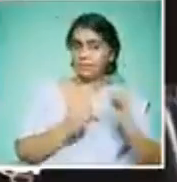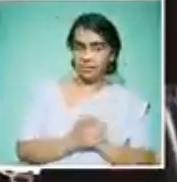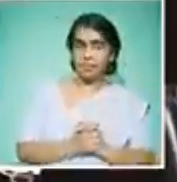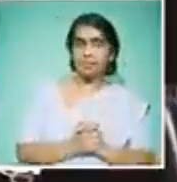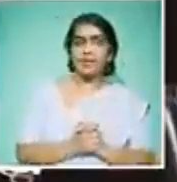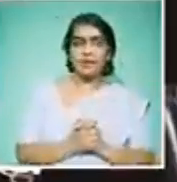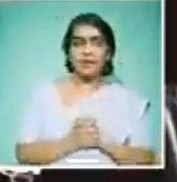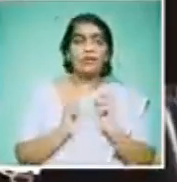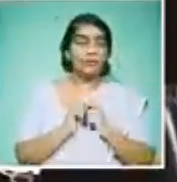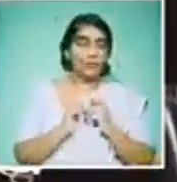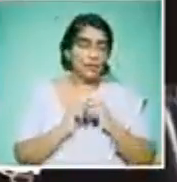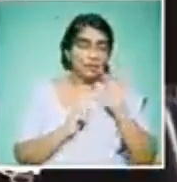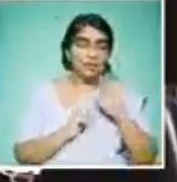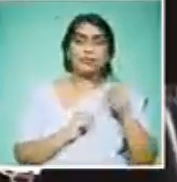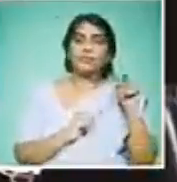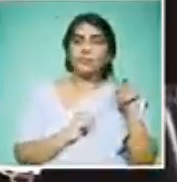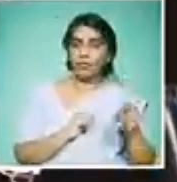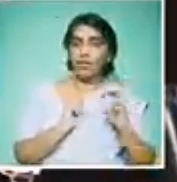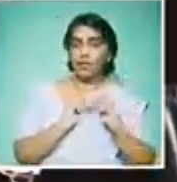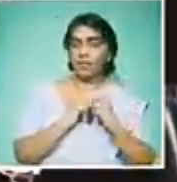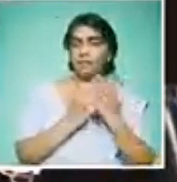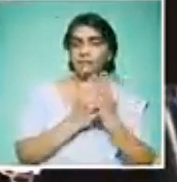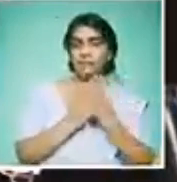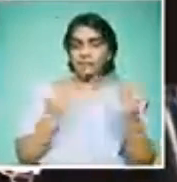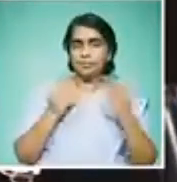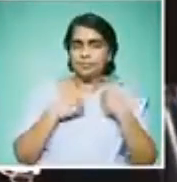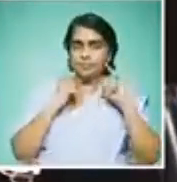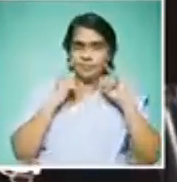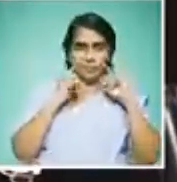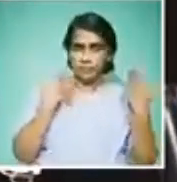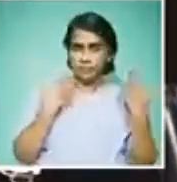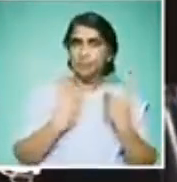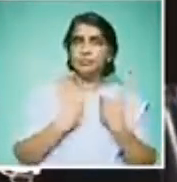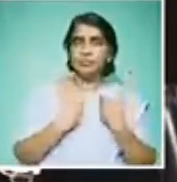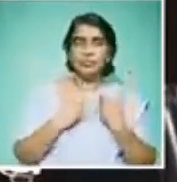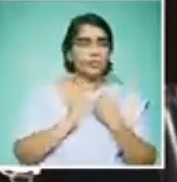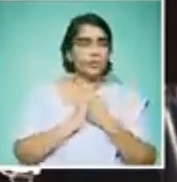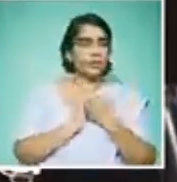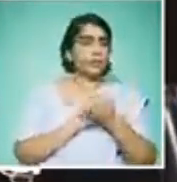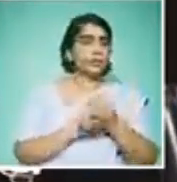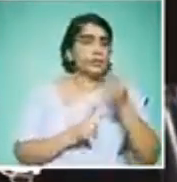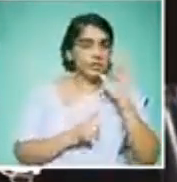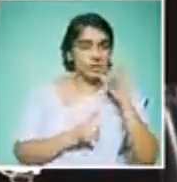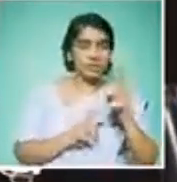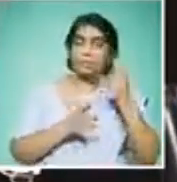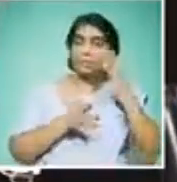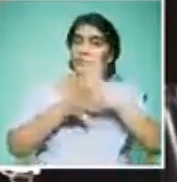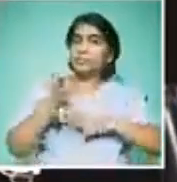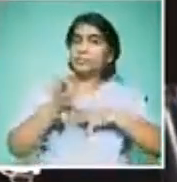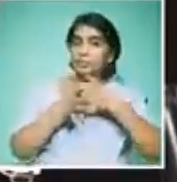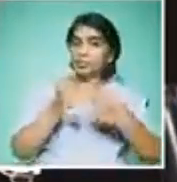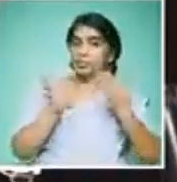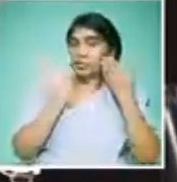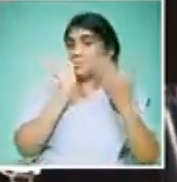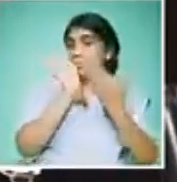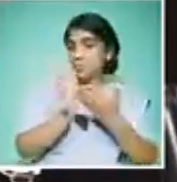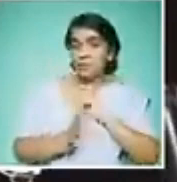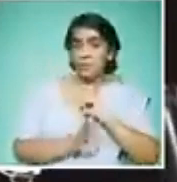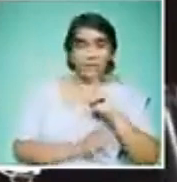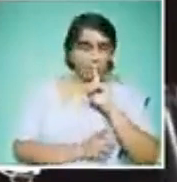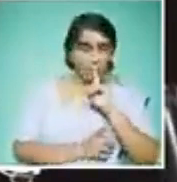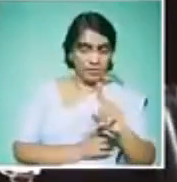ගිහිල්ලා ගැටලුවක් තියෙනවා. මම හිතන්නේ මේකට විසඳුමක් විතරද මන් දන්නේ නැහැ. අතිගරු ජනාධිපතිතුමා අයවැය ලේකණ ඉදිරිපත් කරපු වෙලාවේ